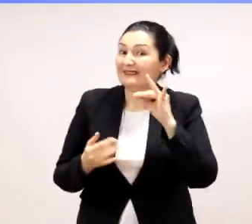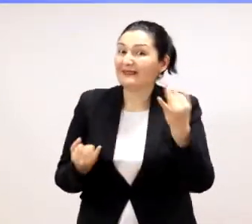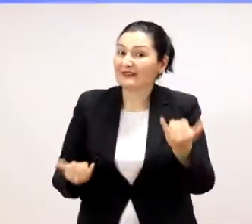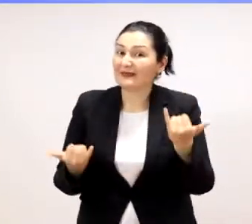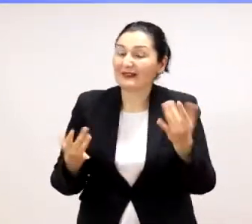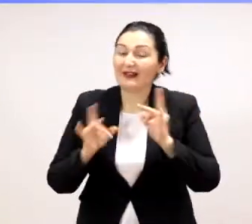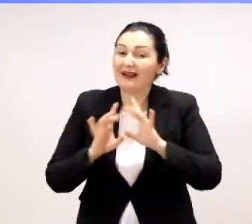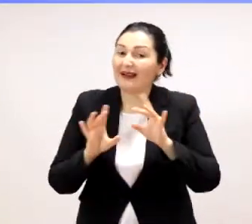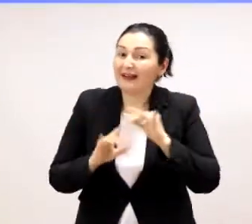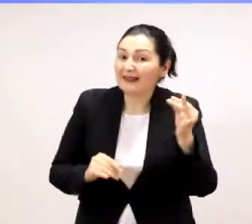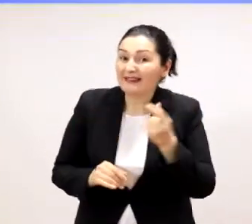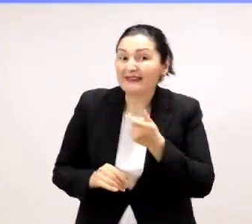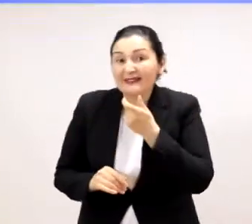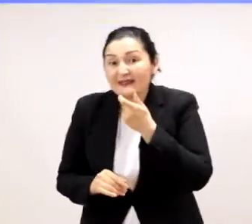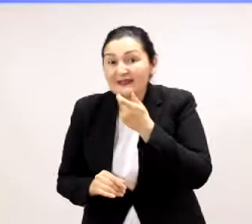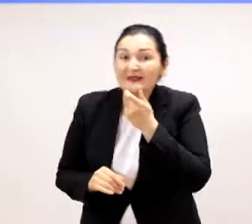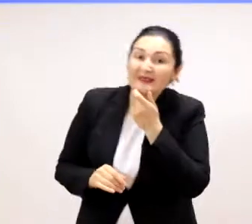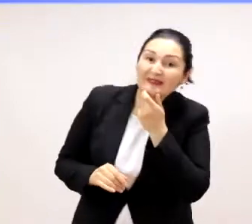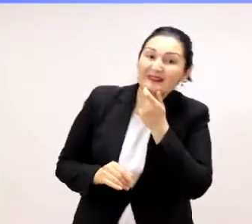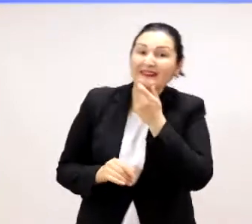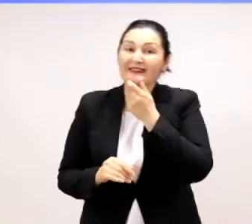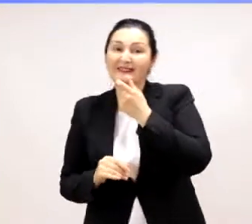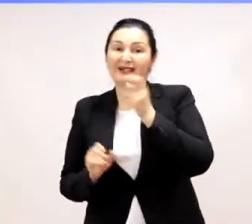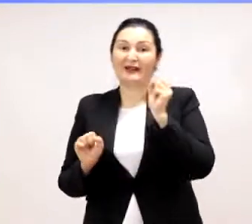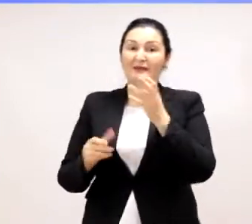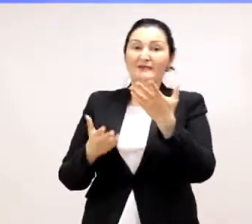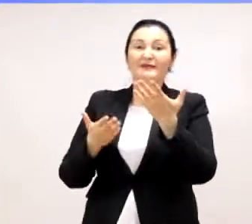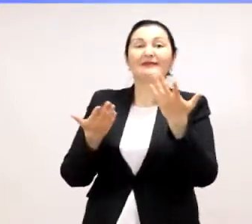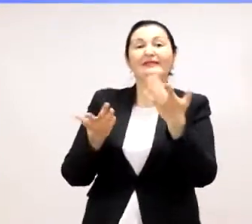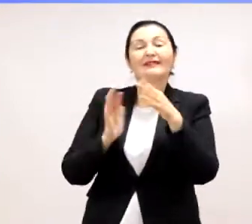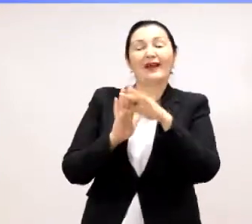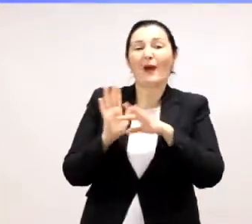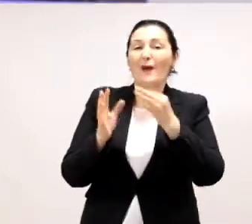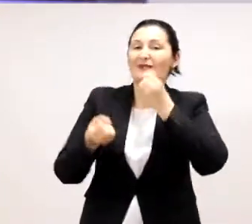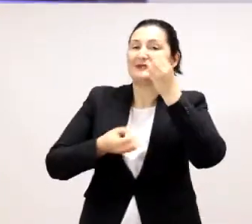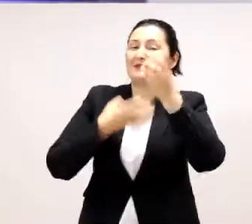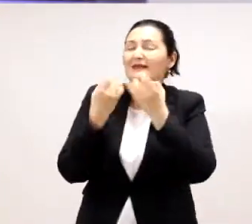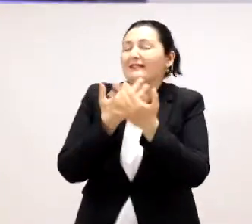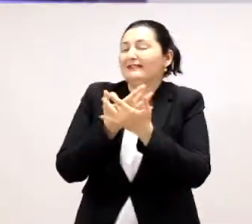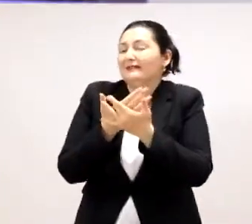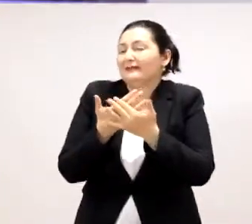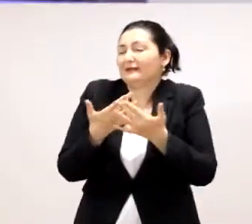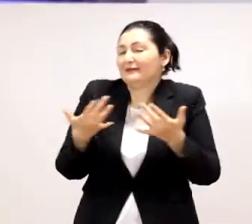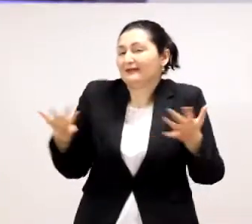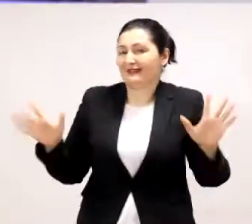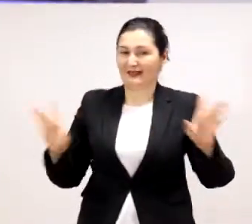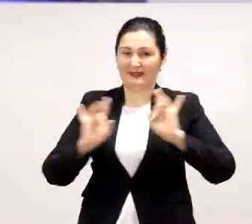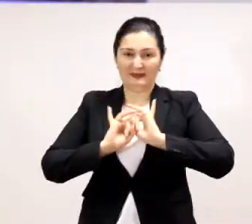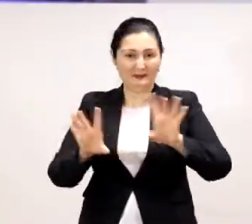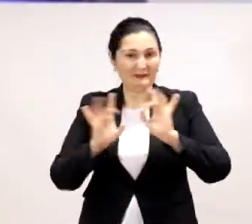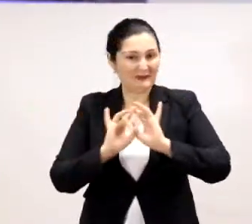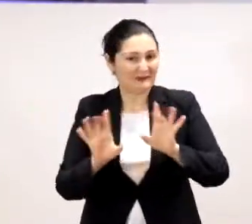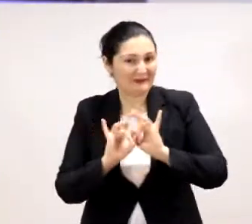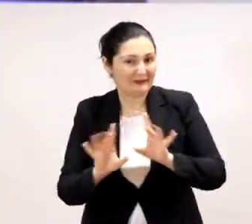امروزمون رسید. اون هم درباره گلهای گوناگون نقل میکند.